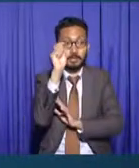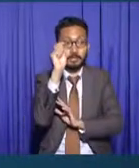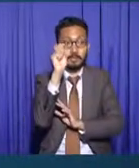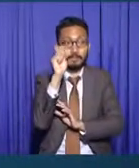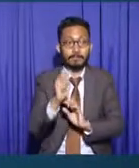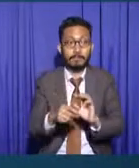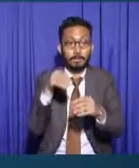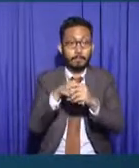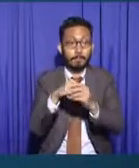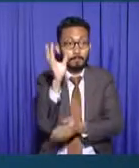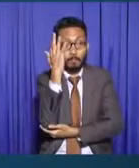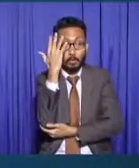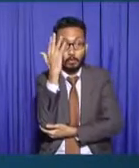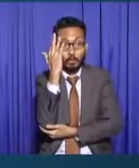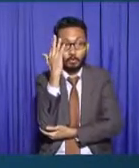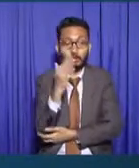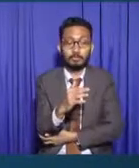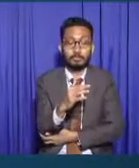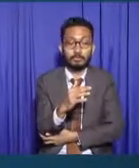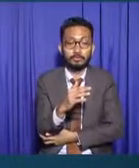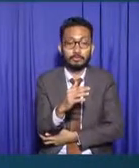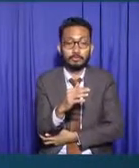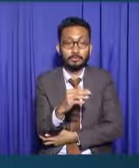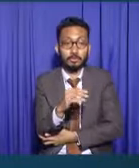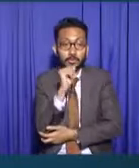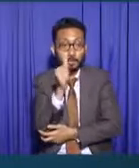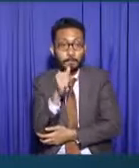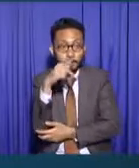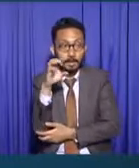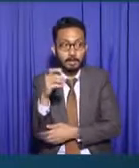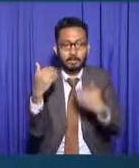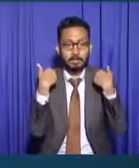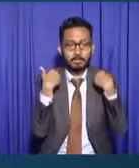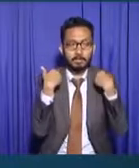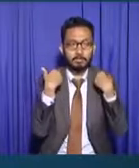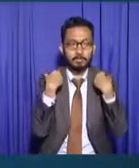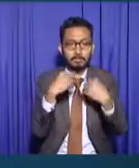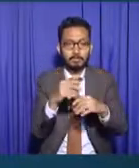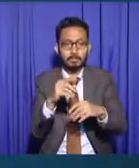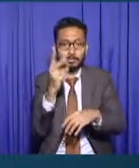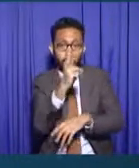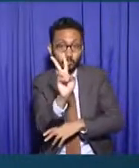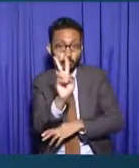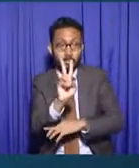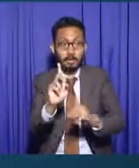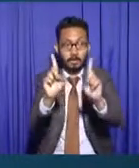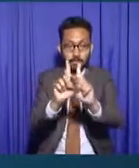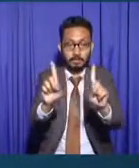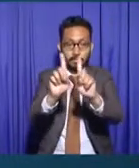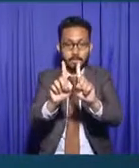pokok kacang Pih mempunyai sepasang Alil yang mengawal